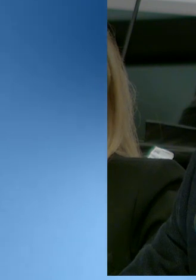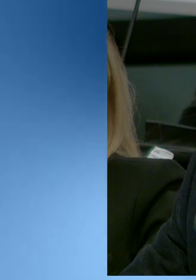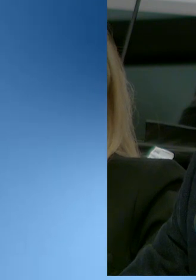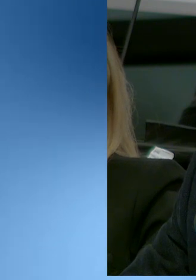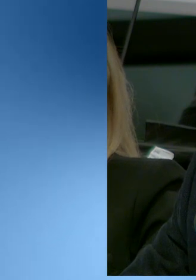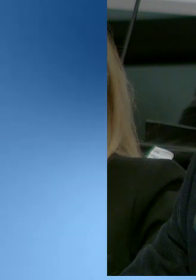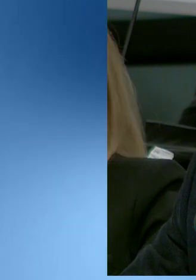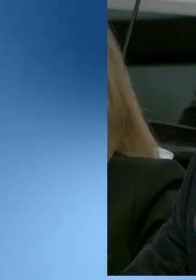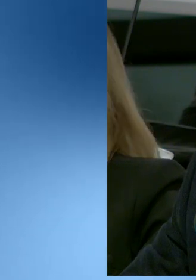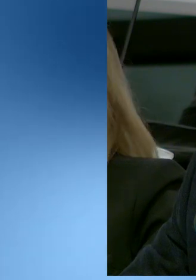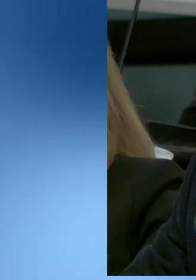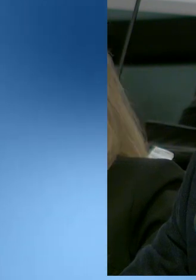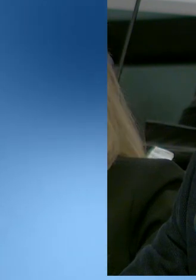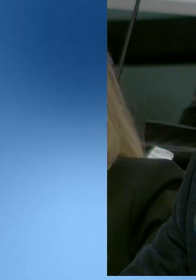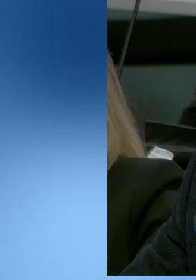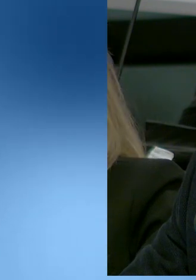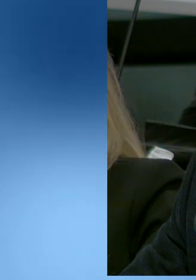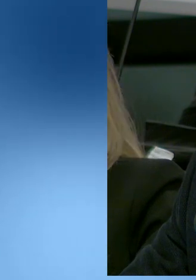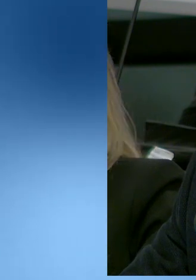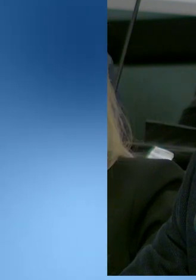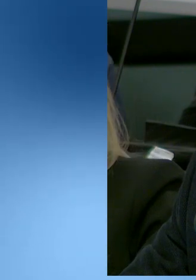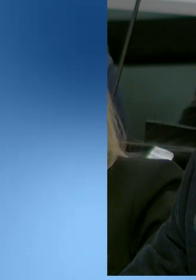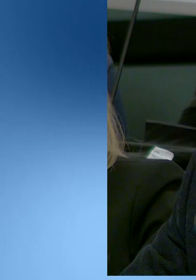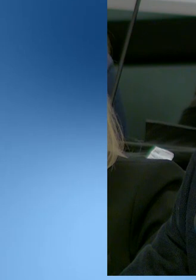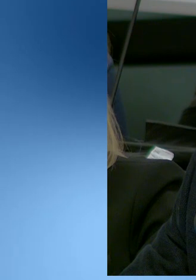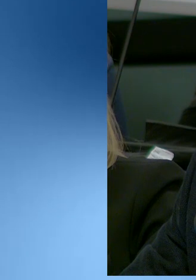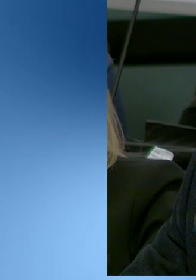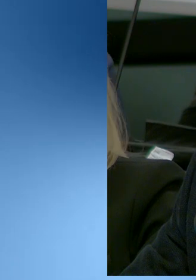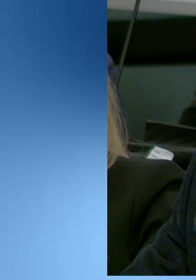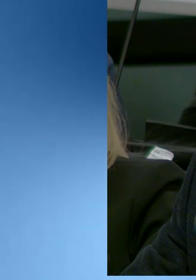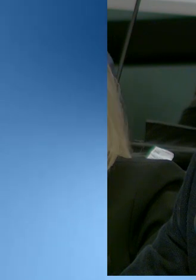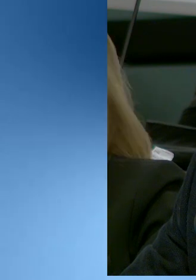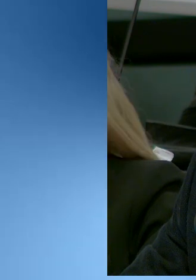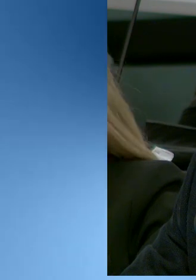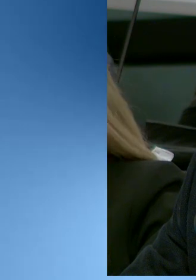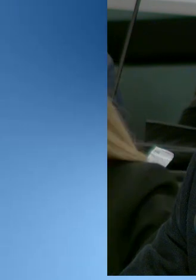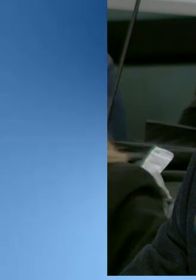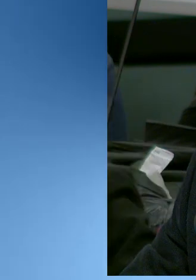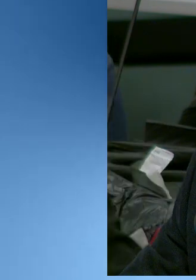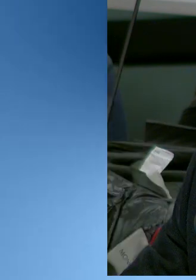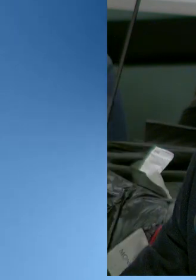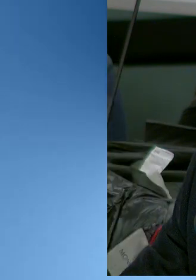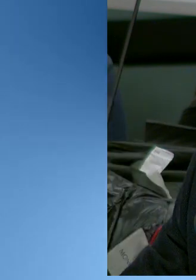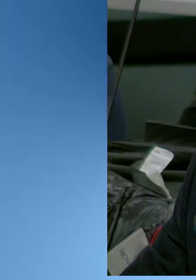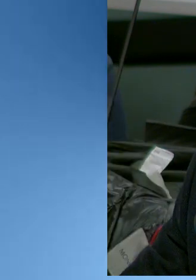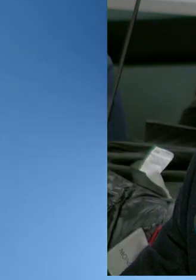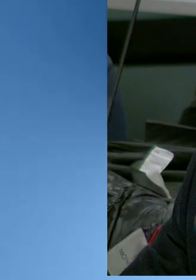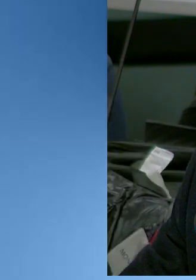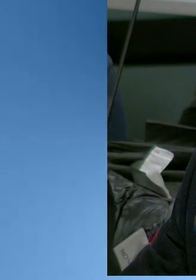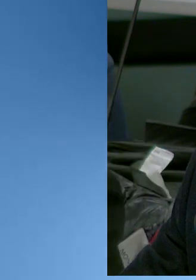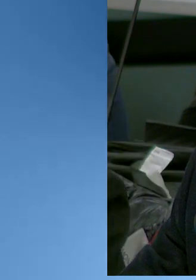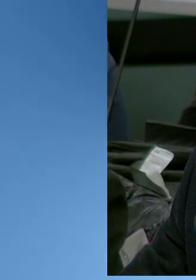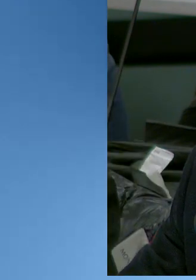a été mise en place sil vous plît avec l'élimination d'un certain nombre de commerçants au départ 5